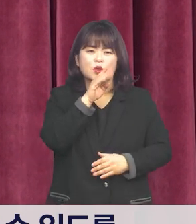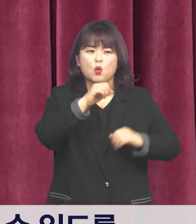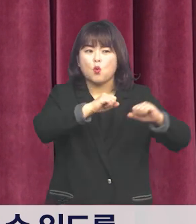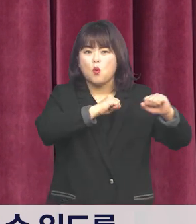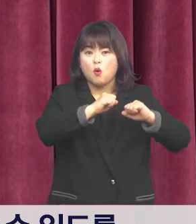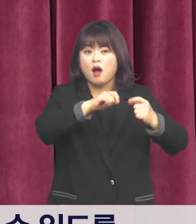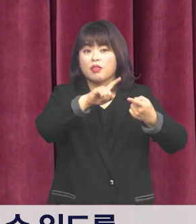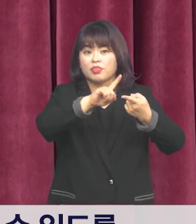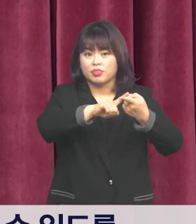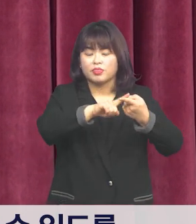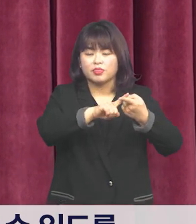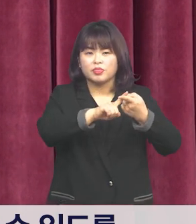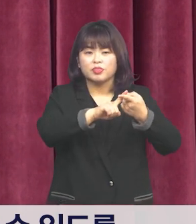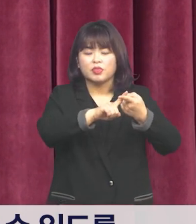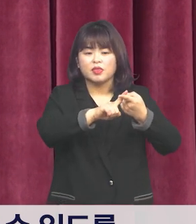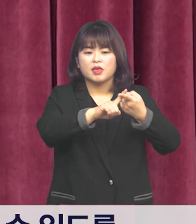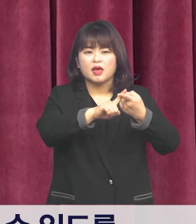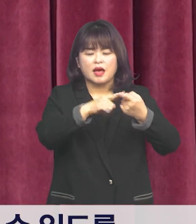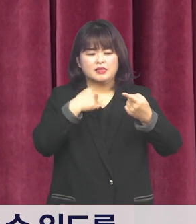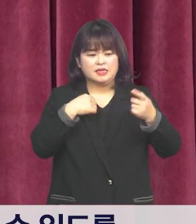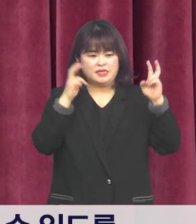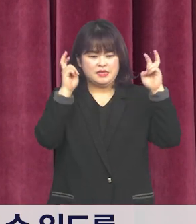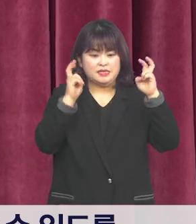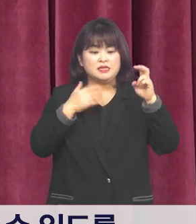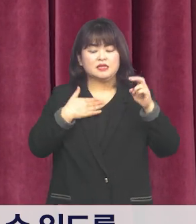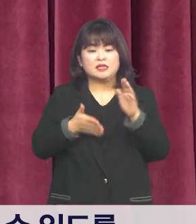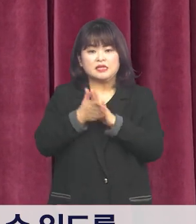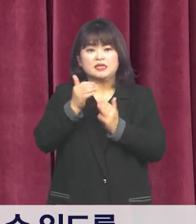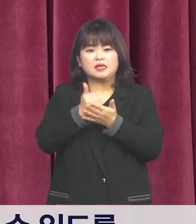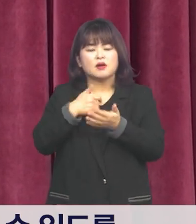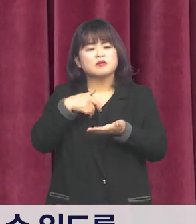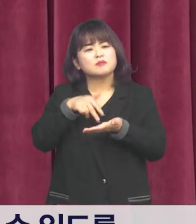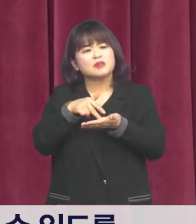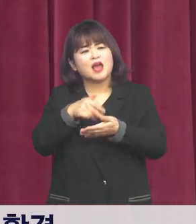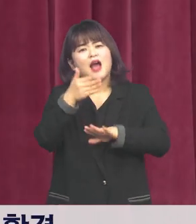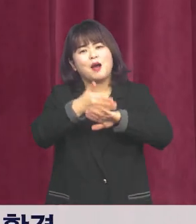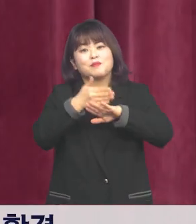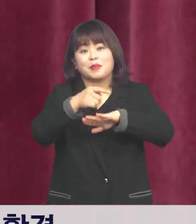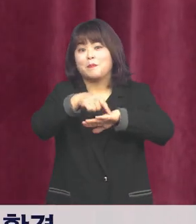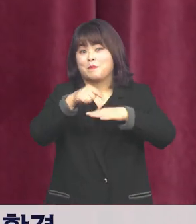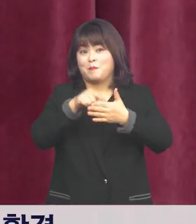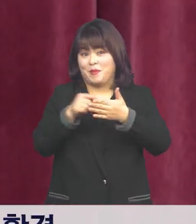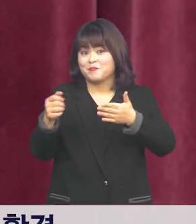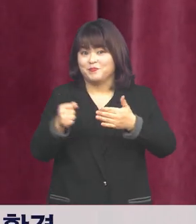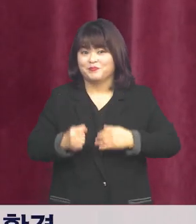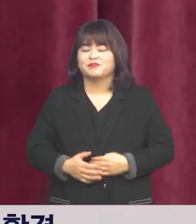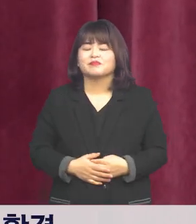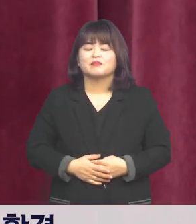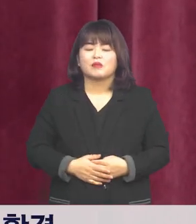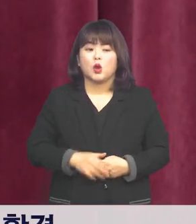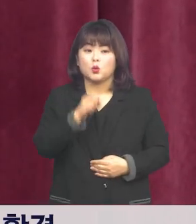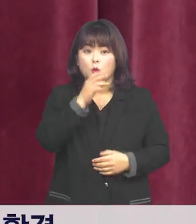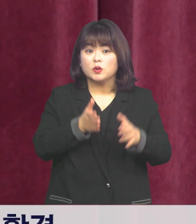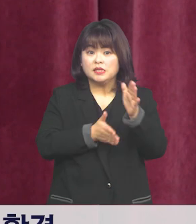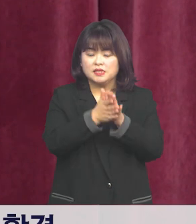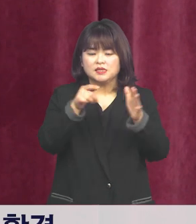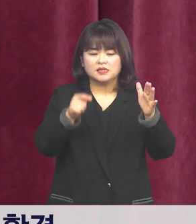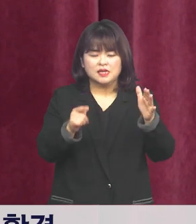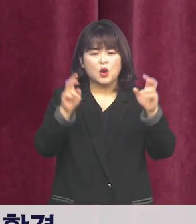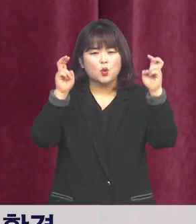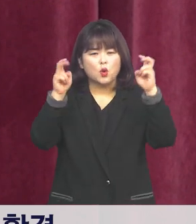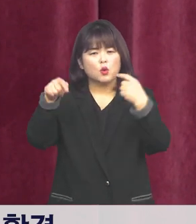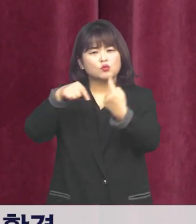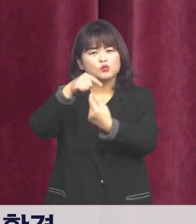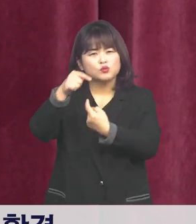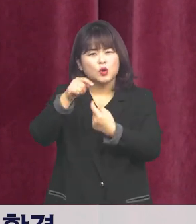노사민정 활동에 대해서 시장으로서 감사한 마음입니다. 우리 용인이 더욱더